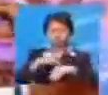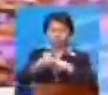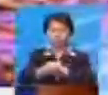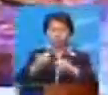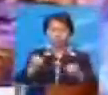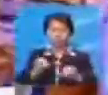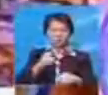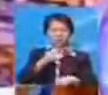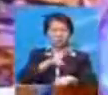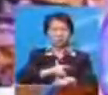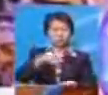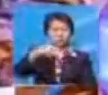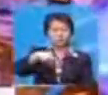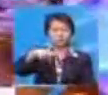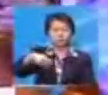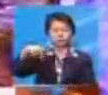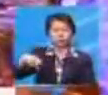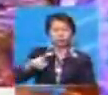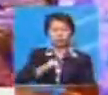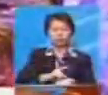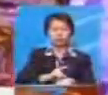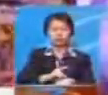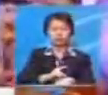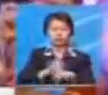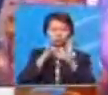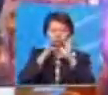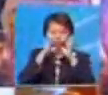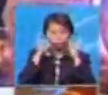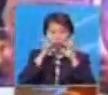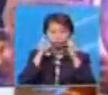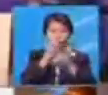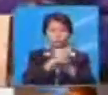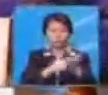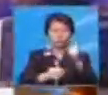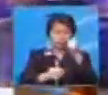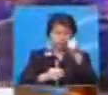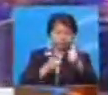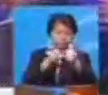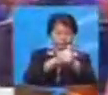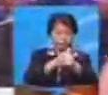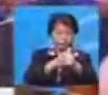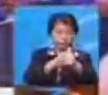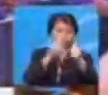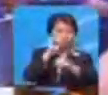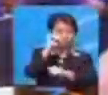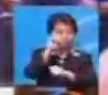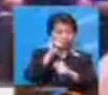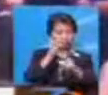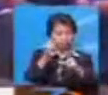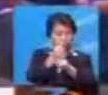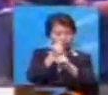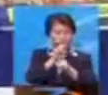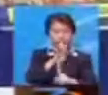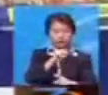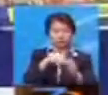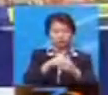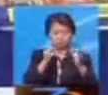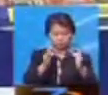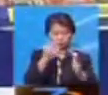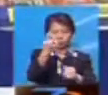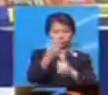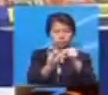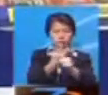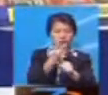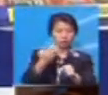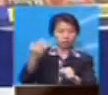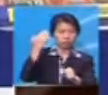Pesaka Bumiputera Bersatu PBB di Kuching. Bahagian pertama manifesto itu memaparkan pencapaian BN dalam tempoh 2 tahun